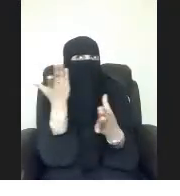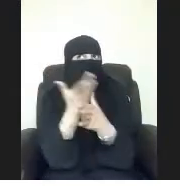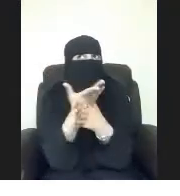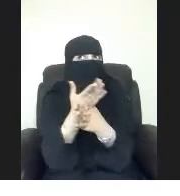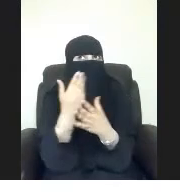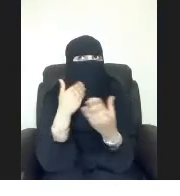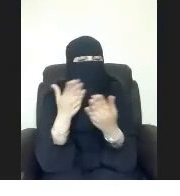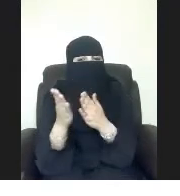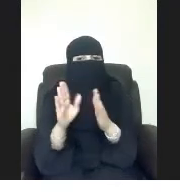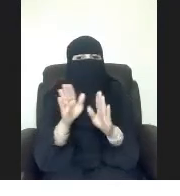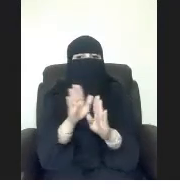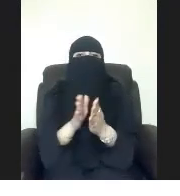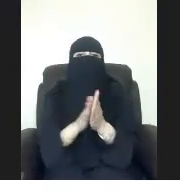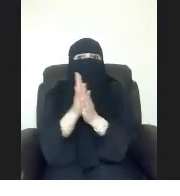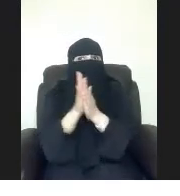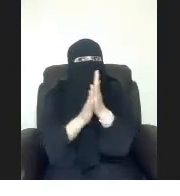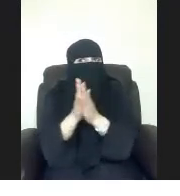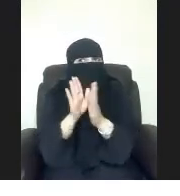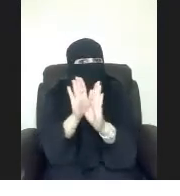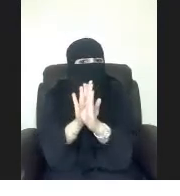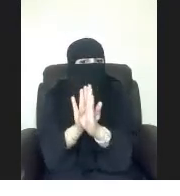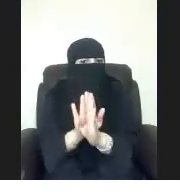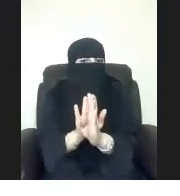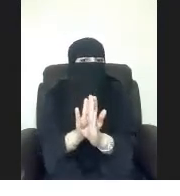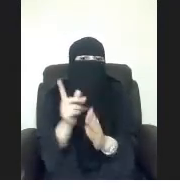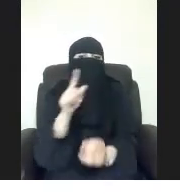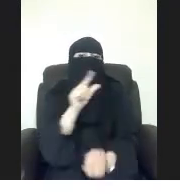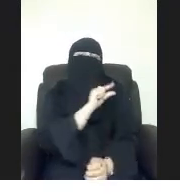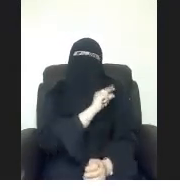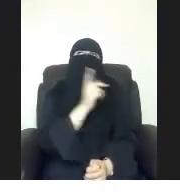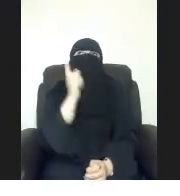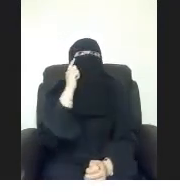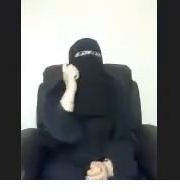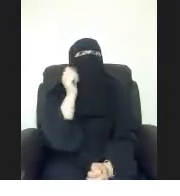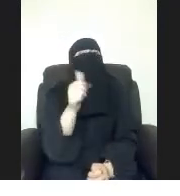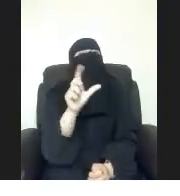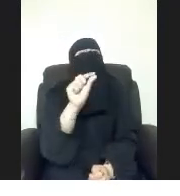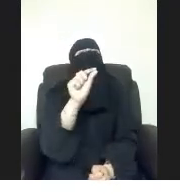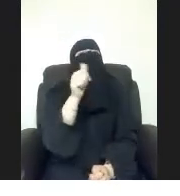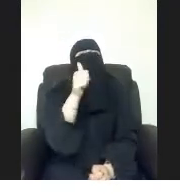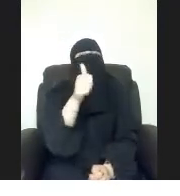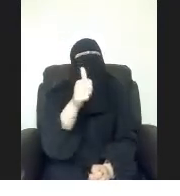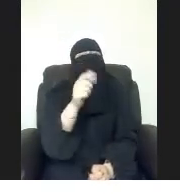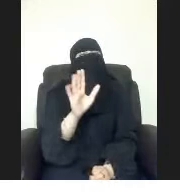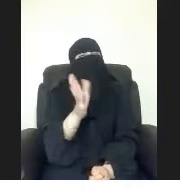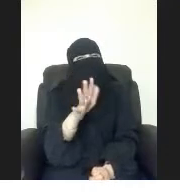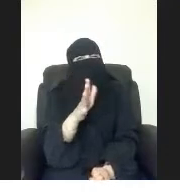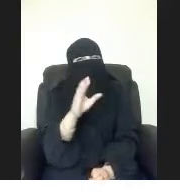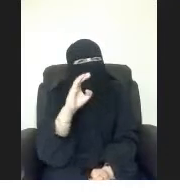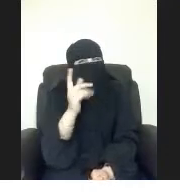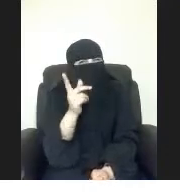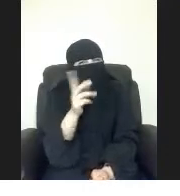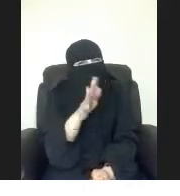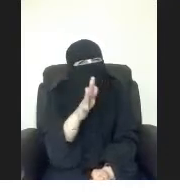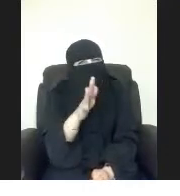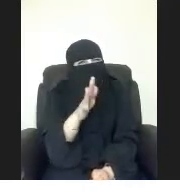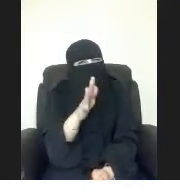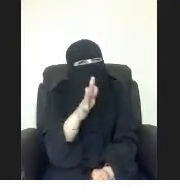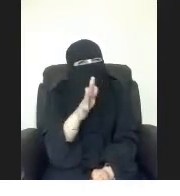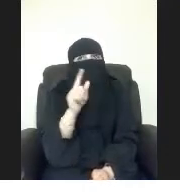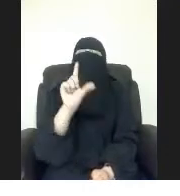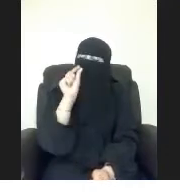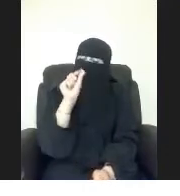ولتحفيز الجميع للمشاركة. هنا الطالب طرح سؤال، ربما لم يكن هذا